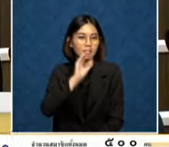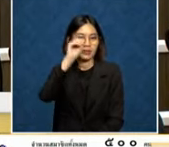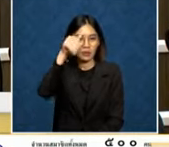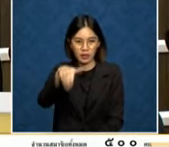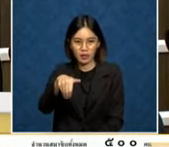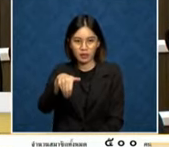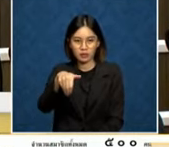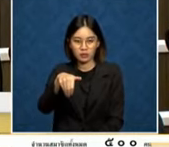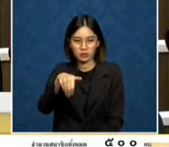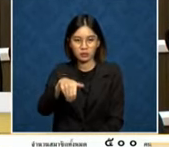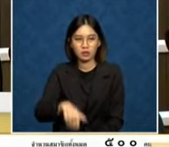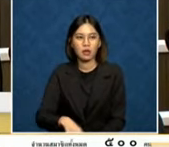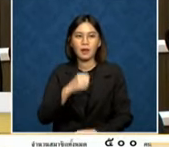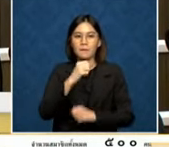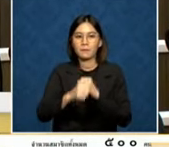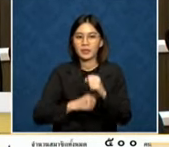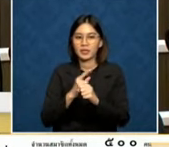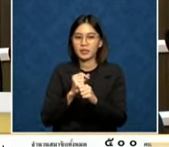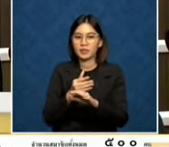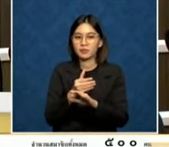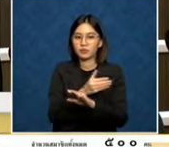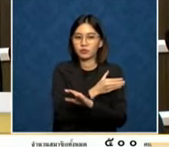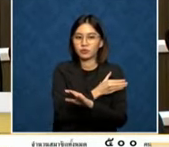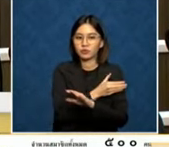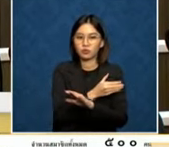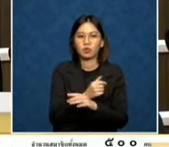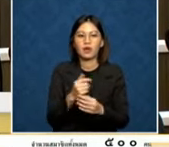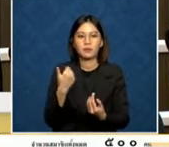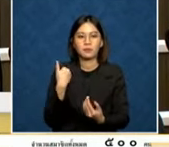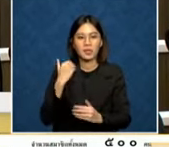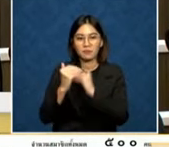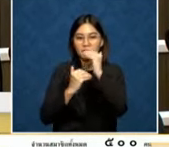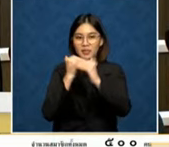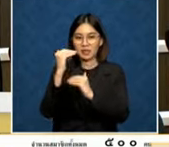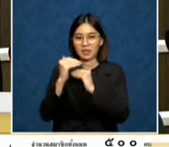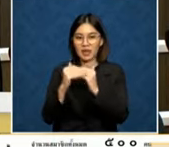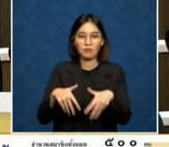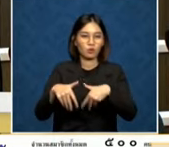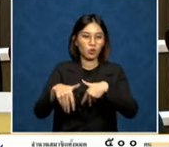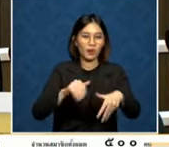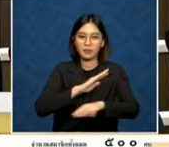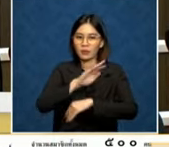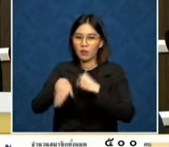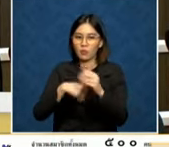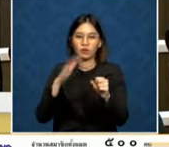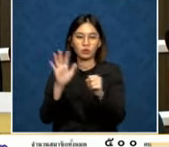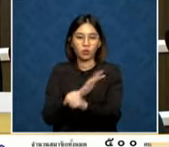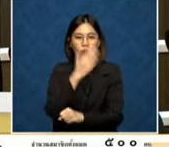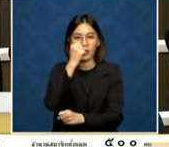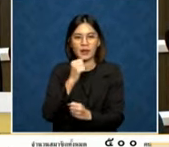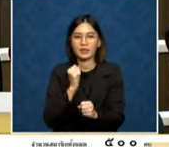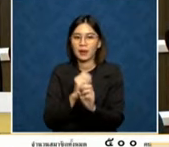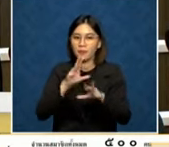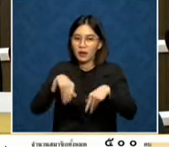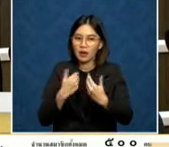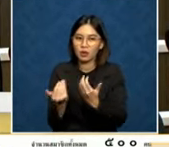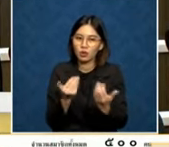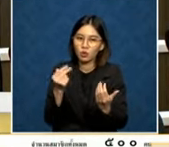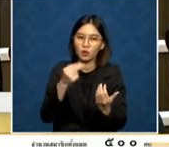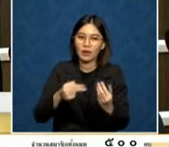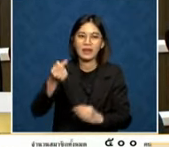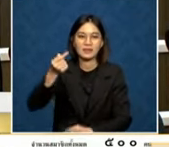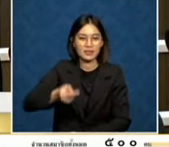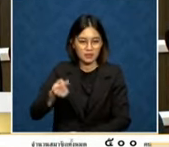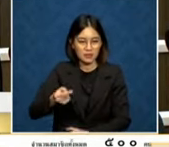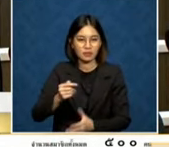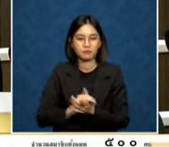เทศบาล 20กว่าปีที่ผ่านมามีการพัฒนาคุณภาพของท้องถิ่นในทุกมิติเพราะทำเพื่อลูกหลานเพื่อท้องถิ่นอย่างแท้